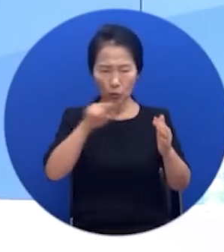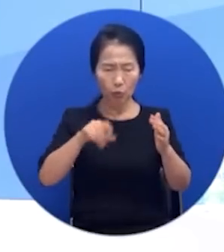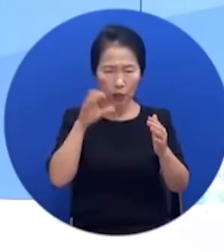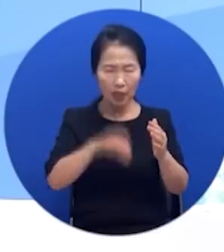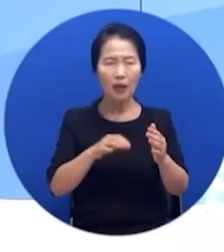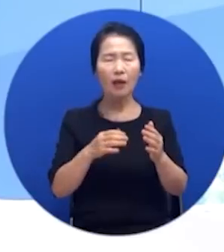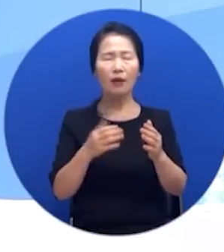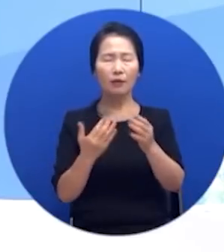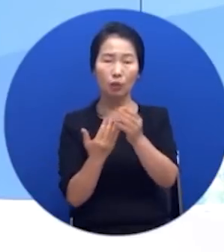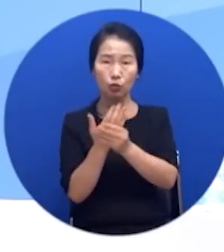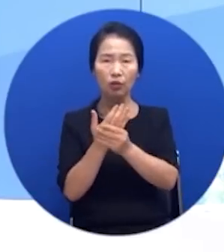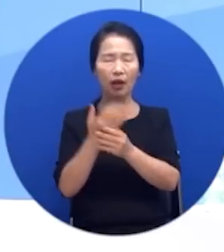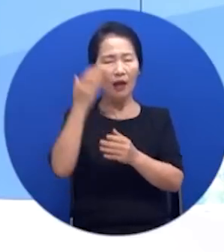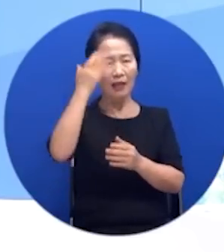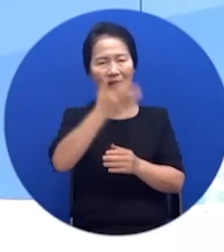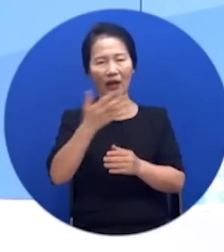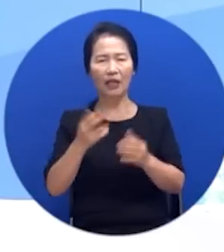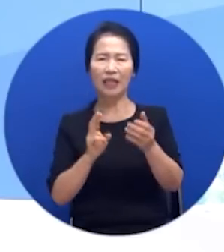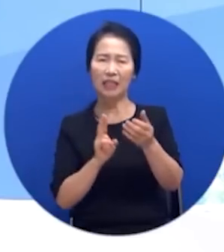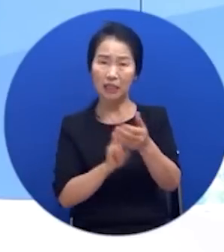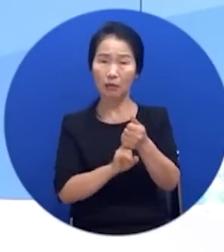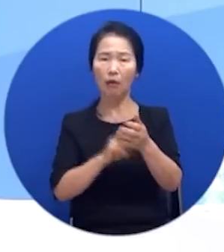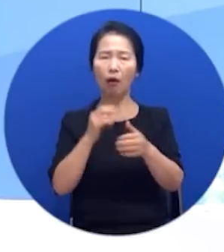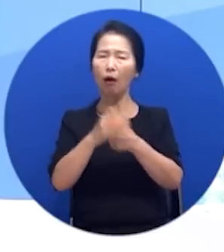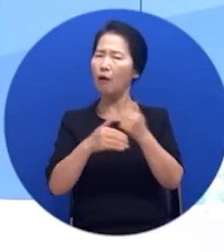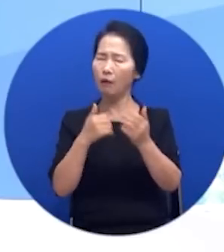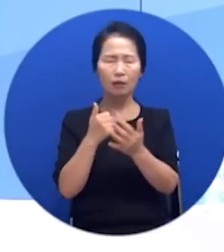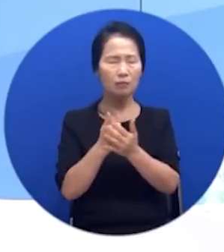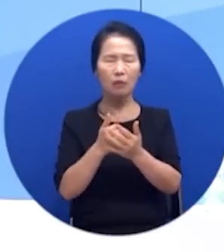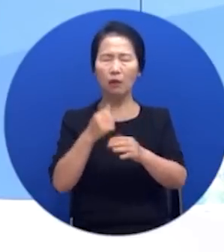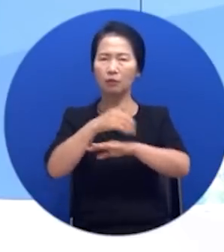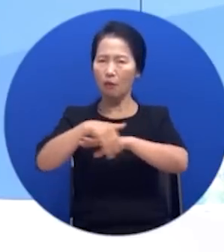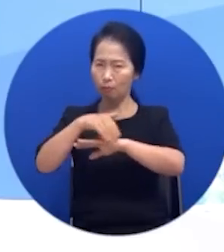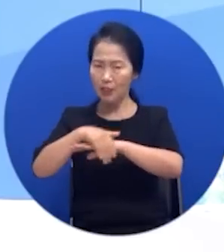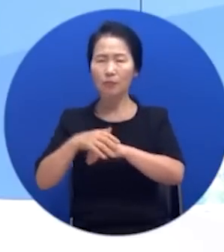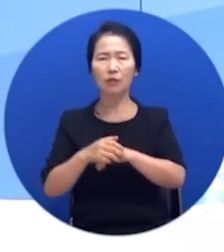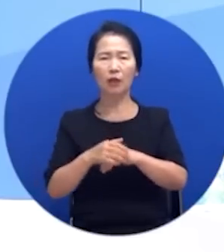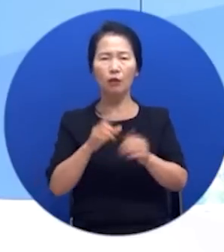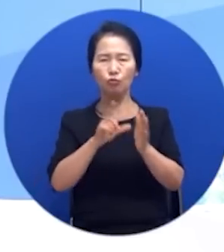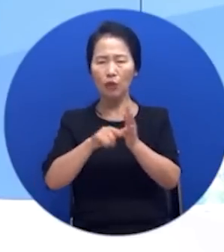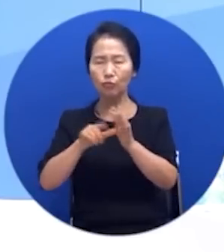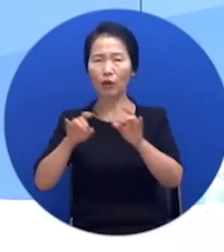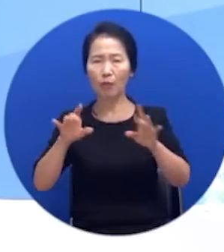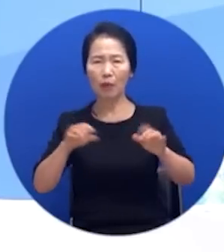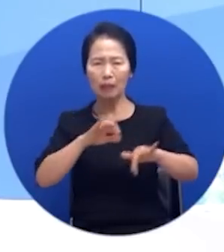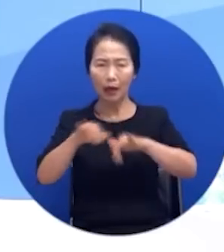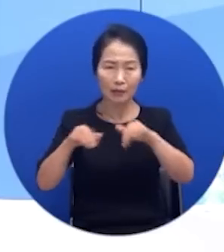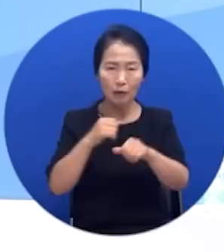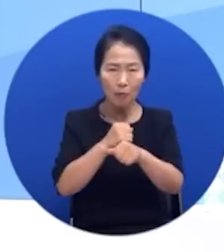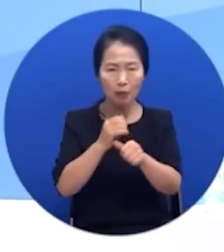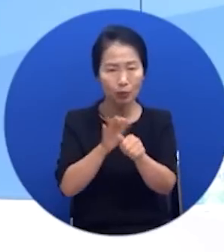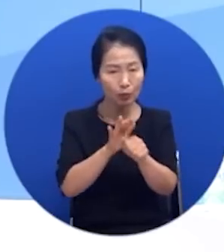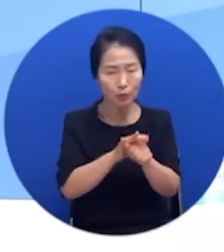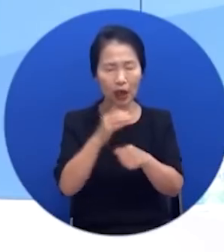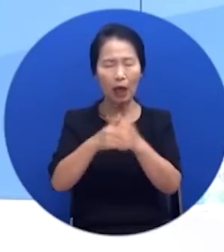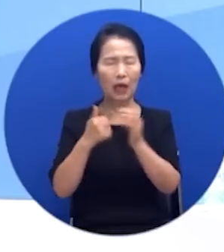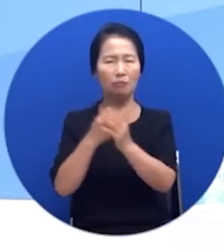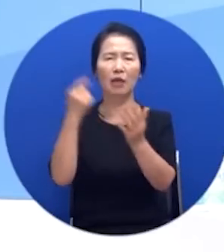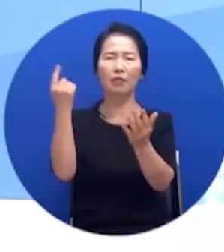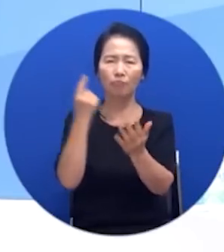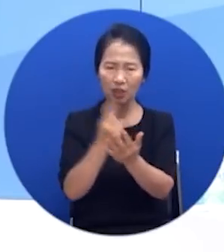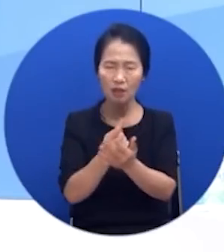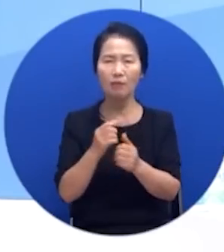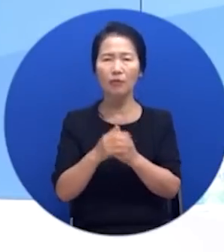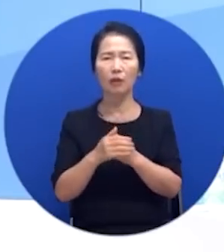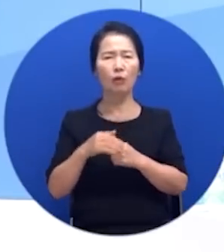한강의 기적은 확률로 이해할 수 없는 하나님의 섭리입니다. 순간순간마다 간섭하시는 하나님의 인자심입니다. 우리에게